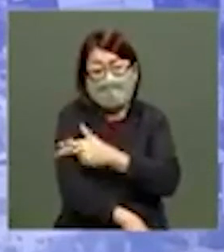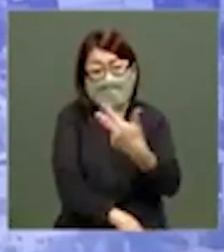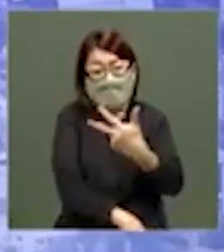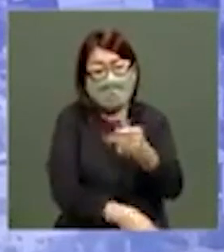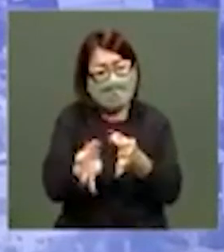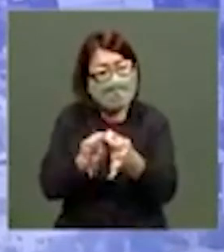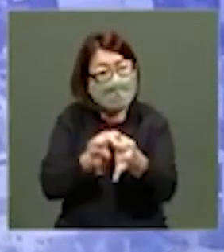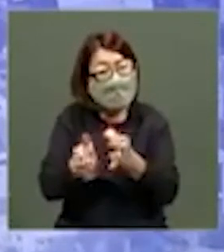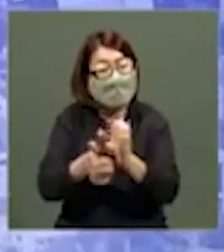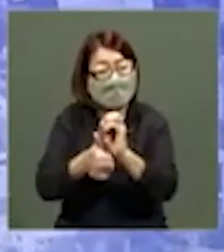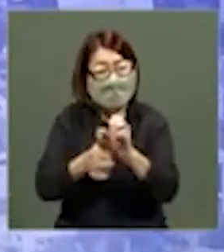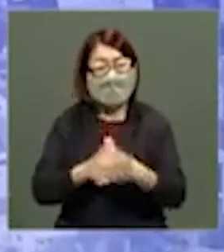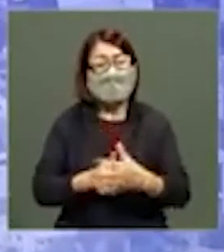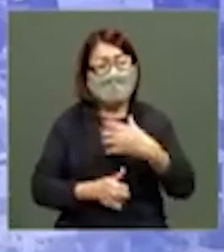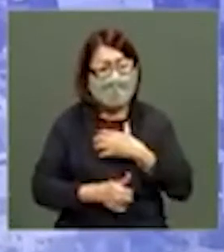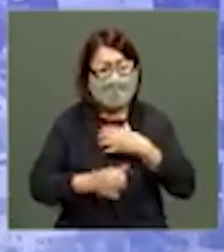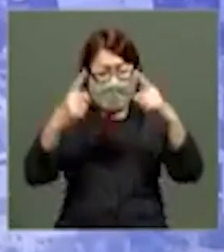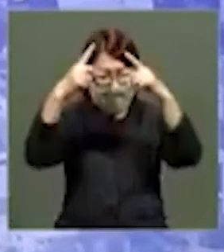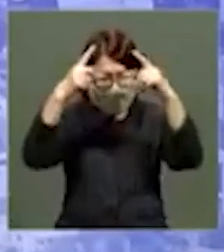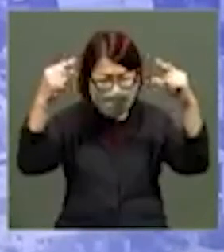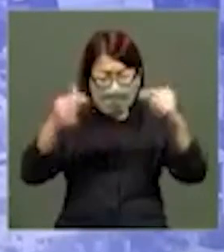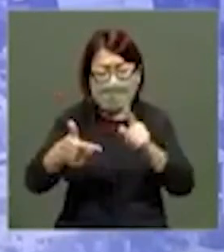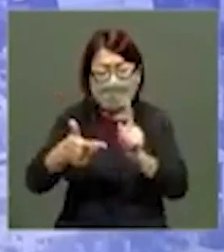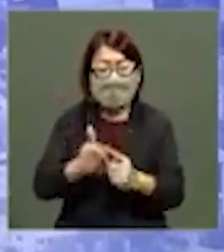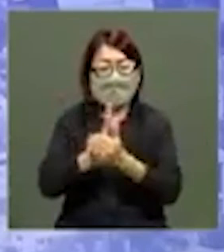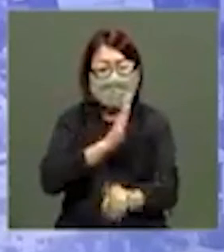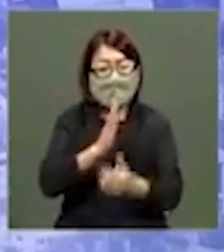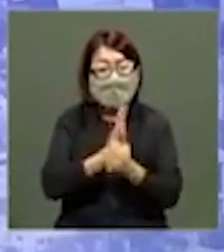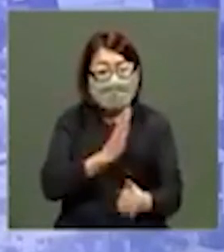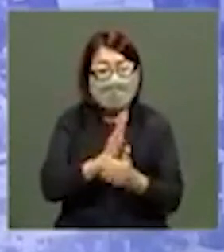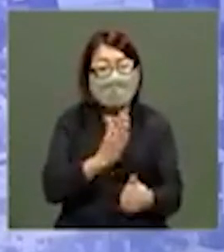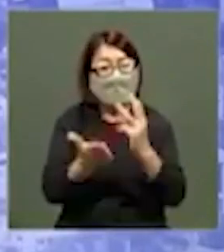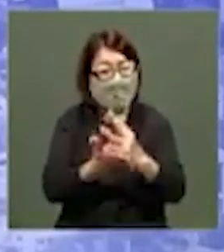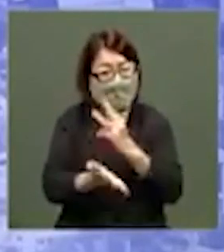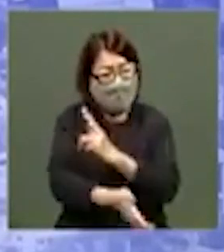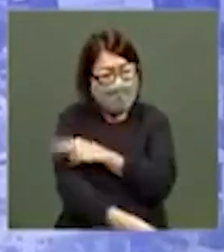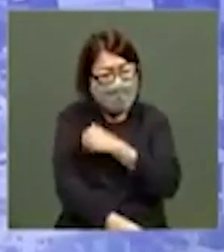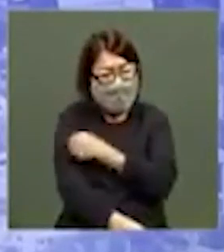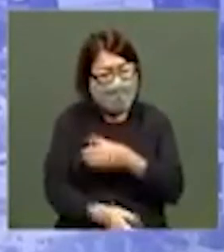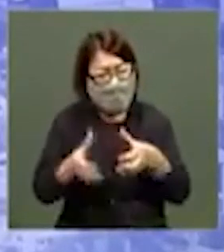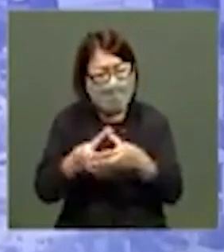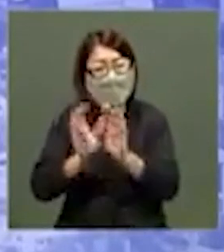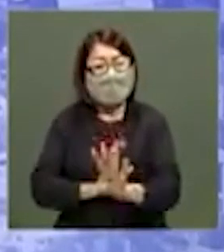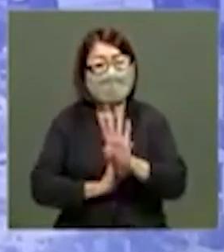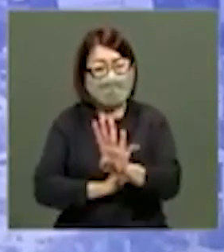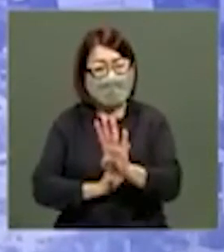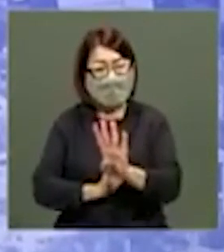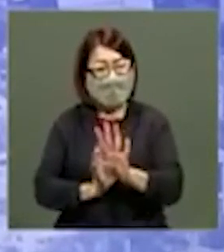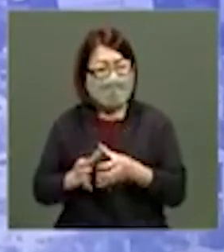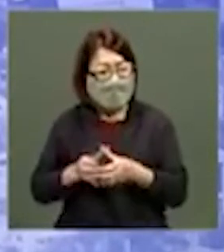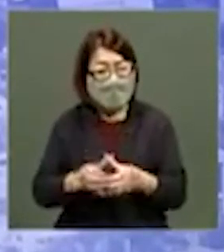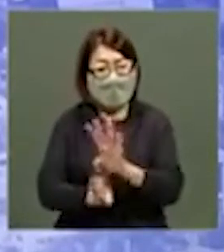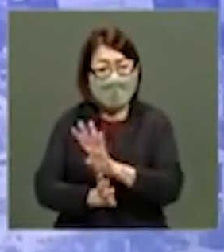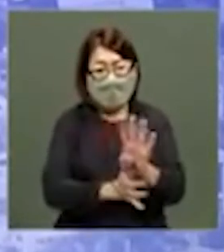เนี่ยต้องการพยาบาลนักวิชาการสาธารณสุขทีมละประมาณสัก4คนลงไปสอบสวนโร